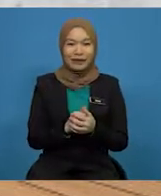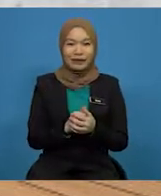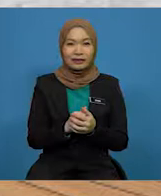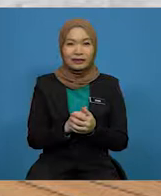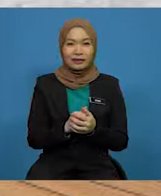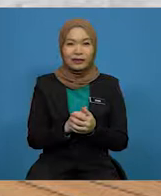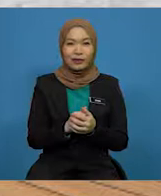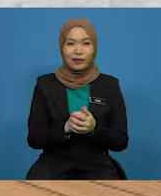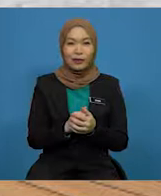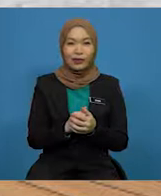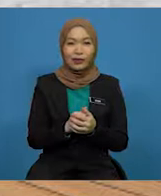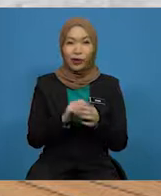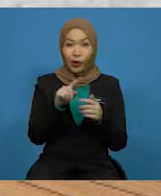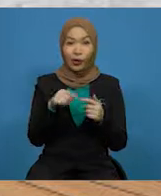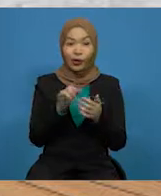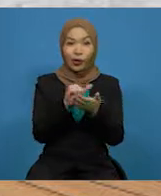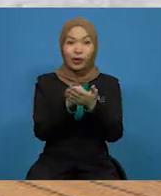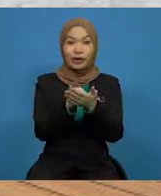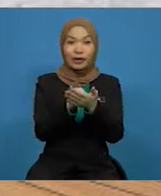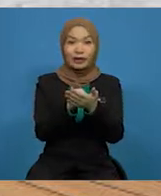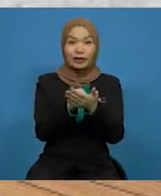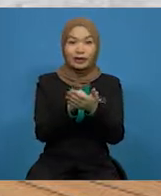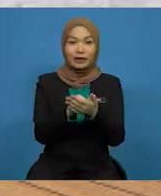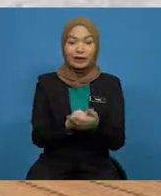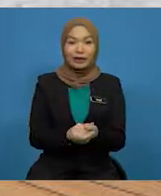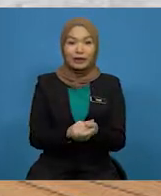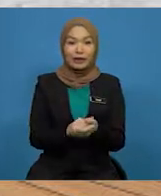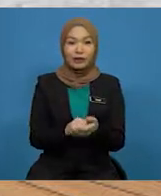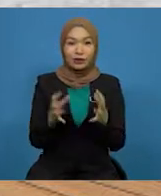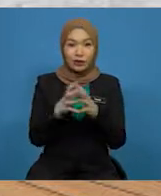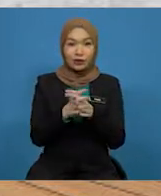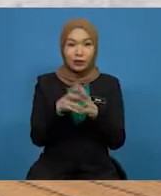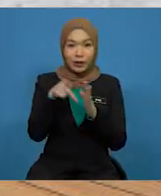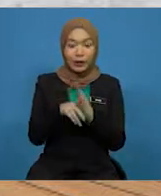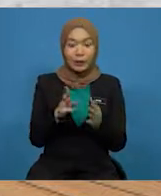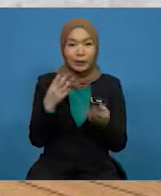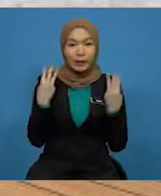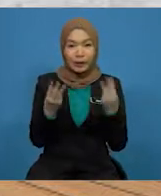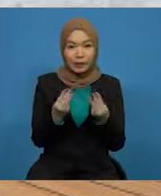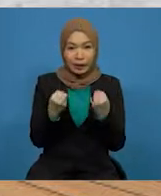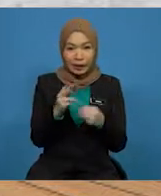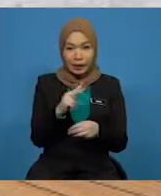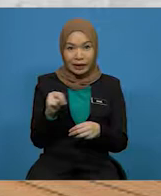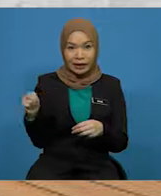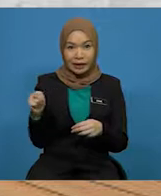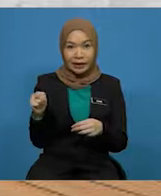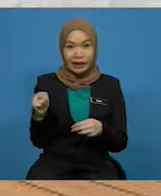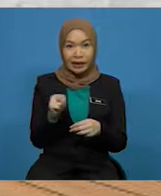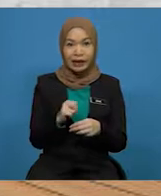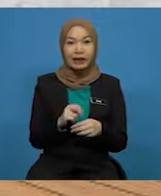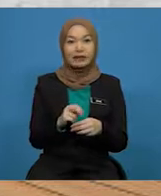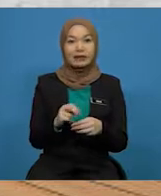2 bilion, maka pada masa yang sama, jumlah permintaan juga di pasaran bernilai 2